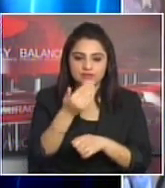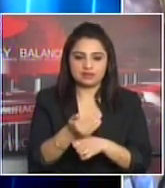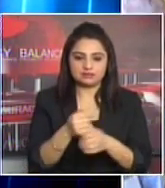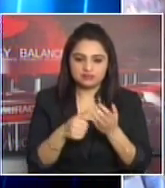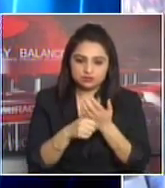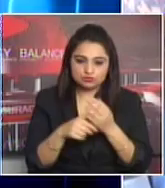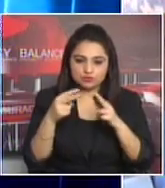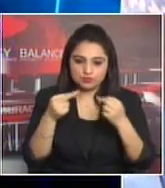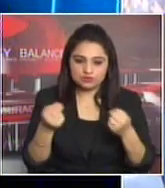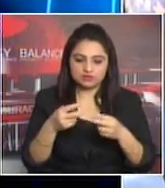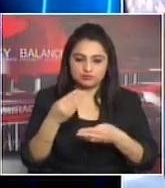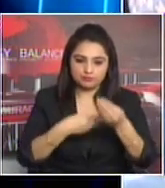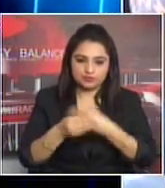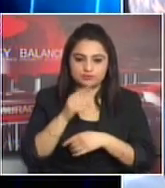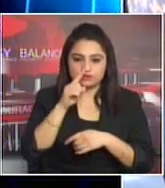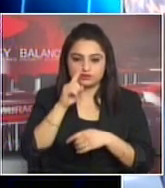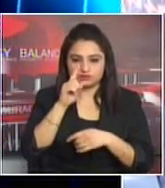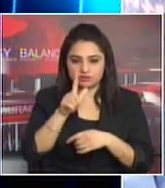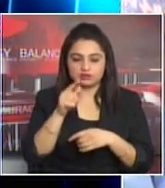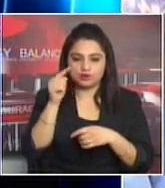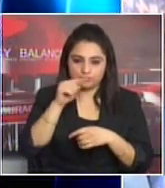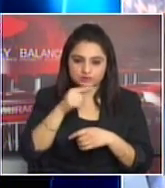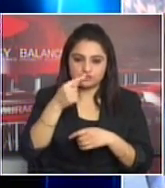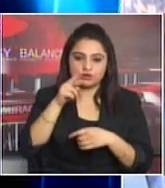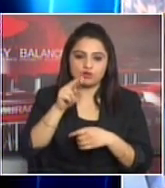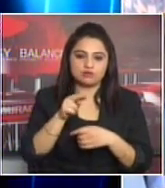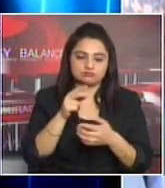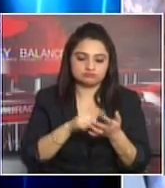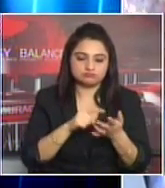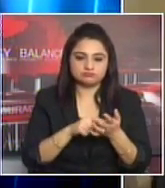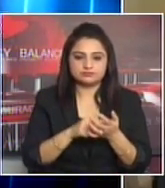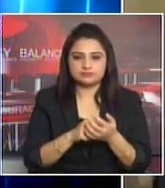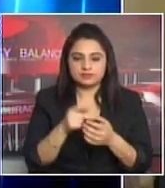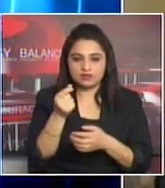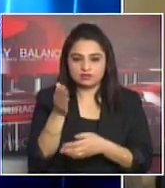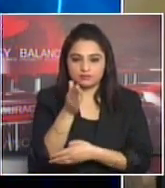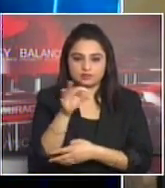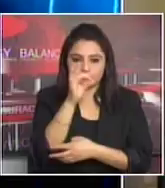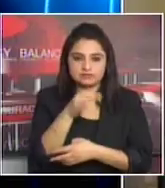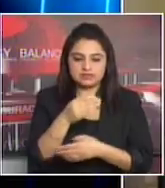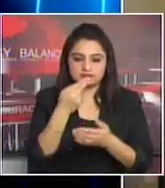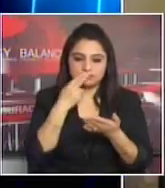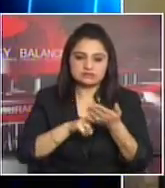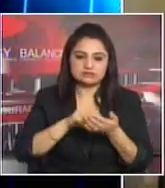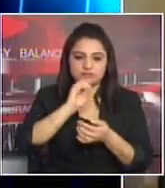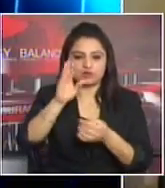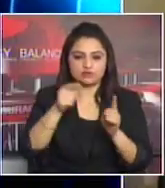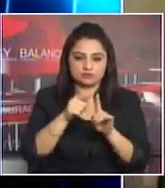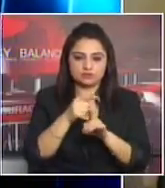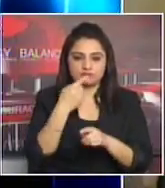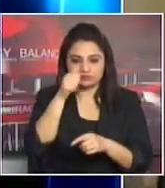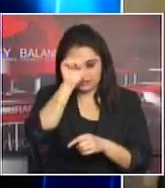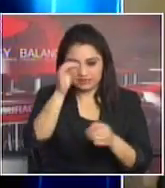सुर्तिजन्य पदार्थको बिक्रीमा 17% कर लगाउने बारे अर्थ मन्त्रालयलाई पत्राचार गरिने पनि